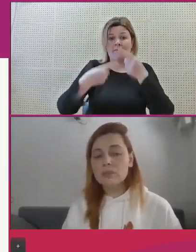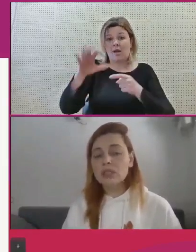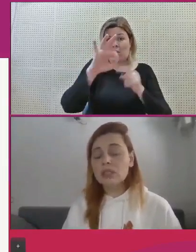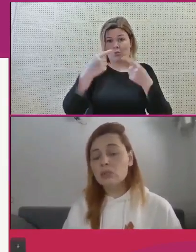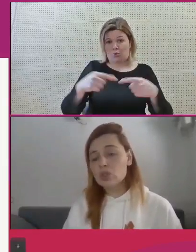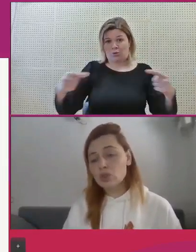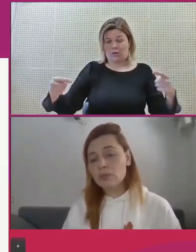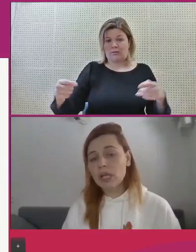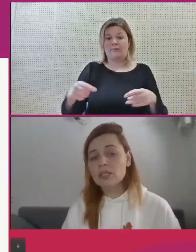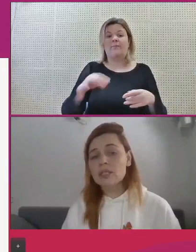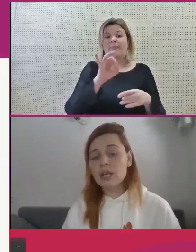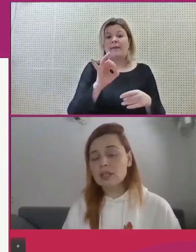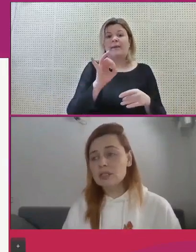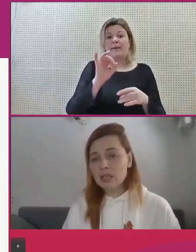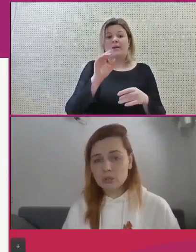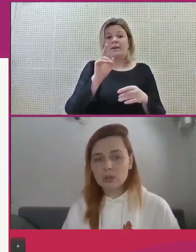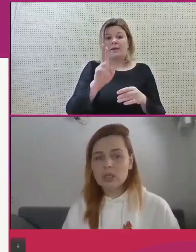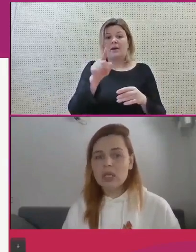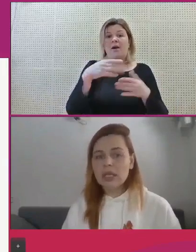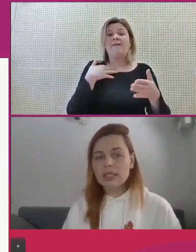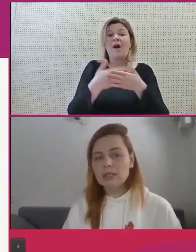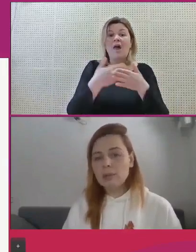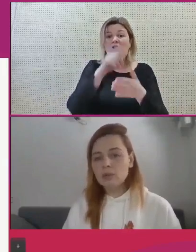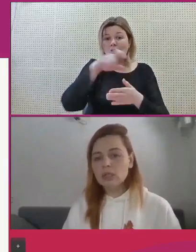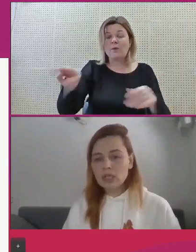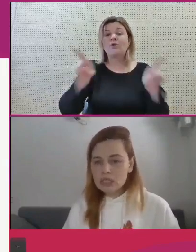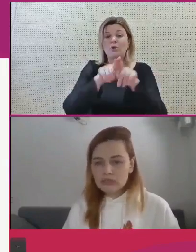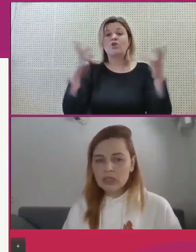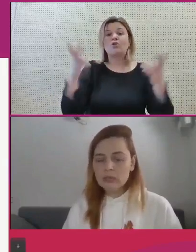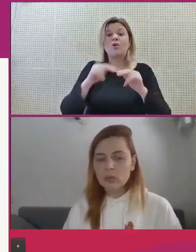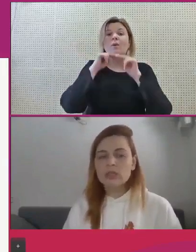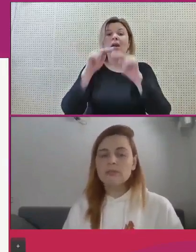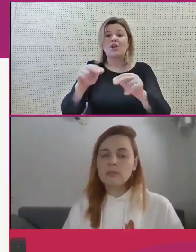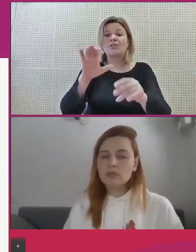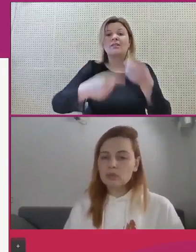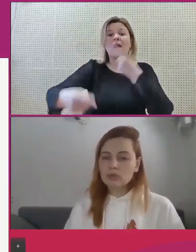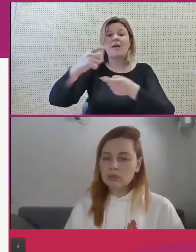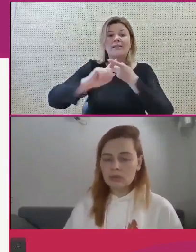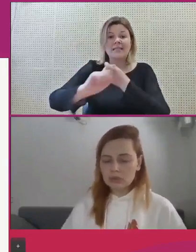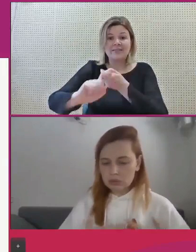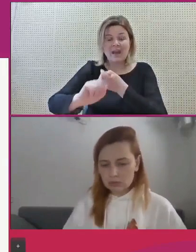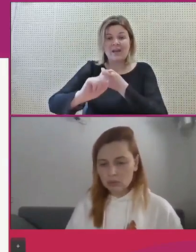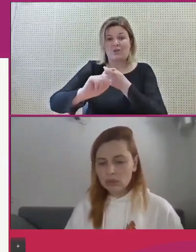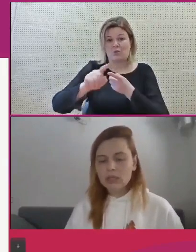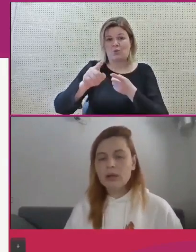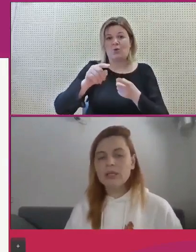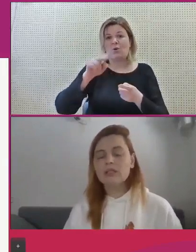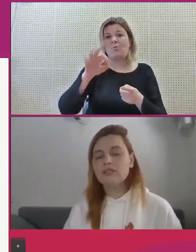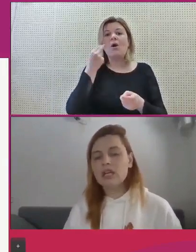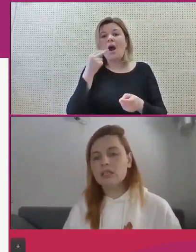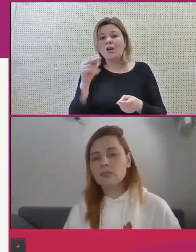И, собственно, к ним тоже нужно приходить с обратной связью и по поводу качества их работы, и по поводу